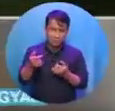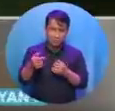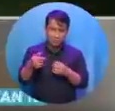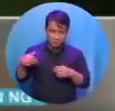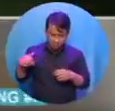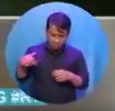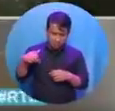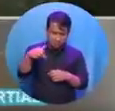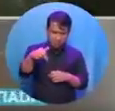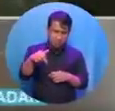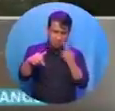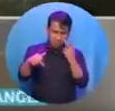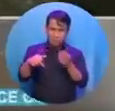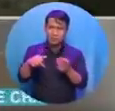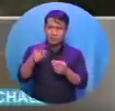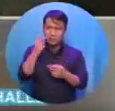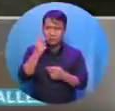daan, sir.